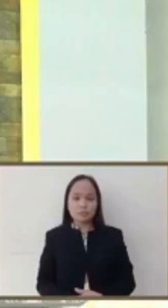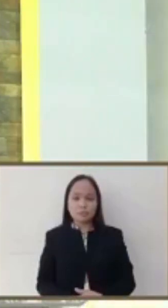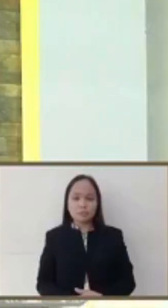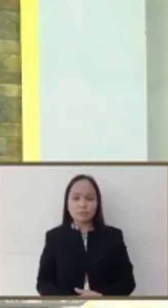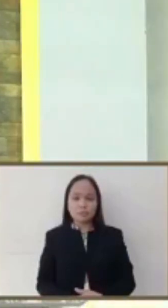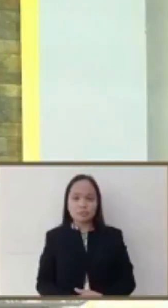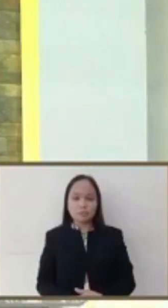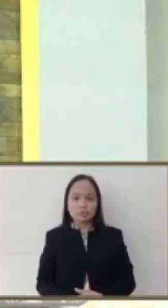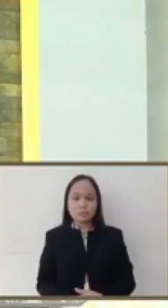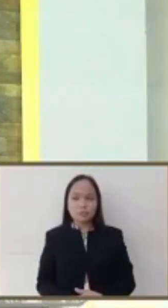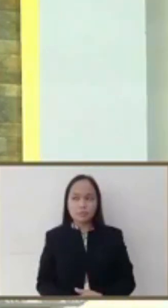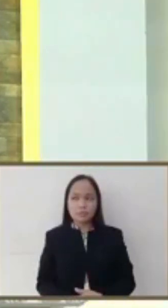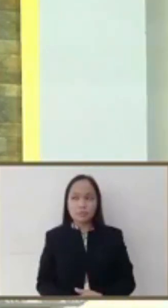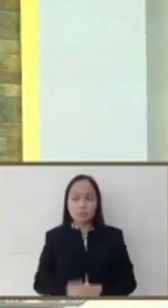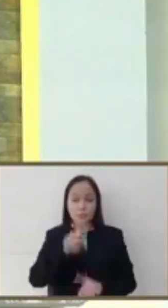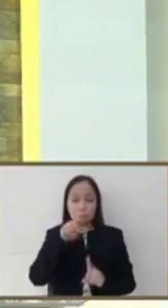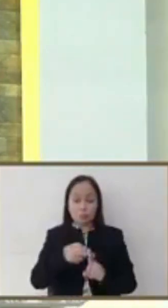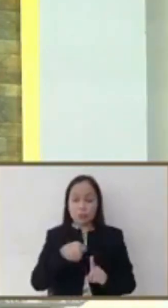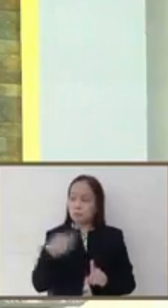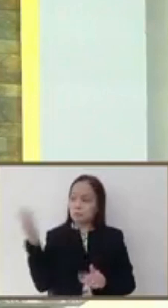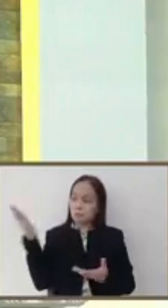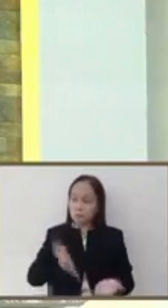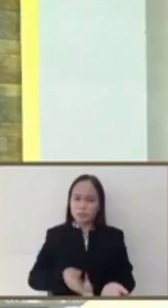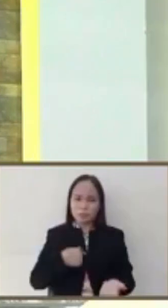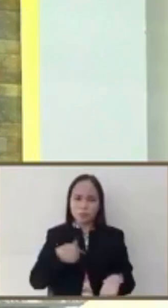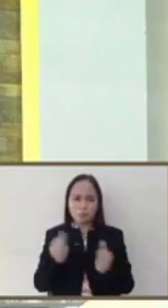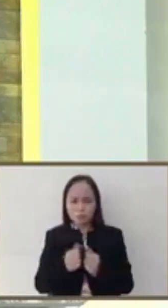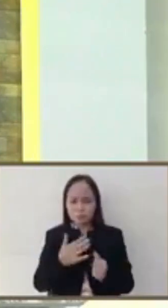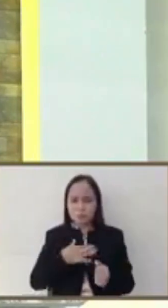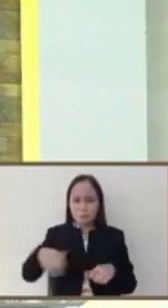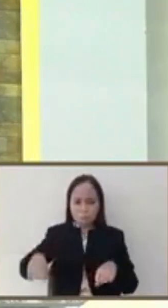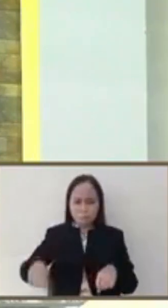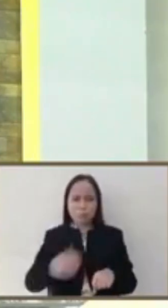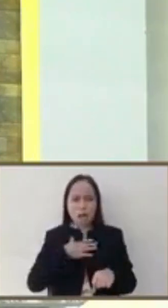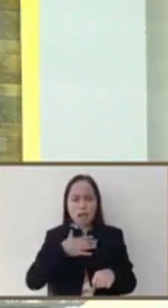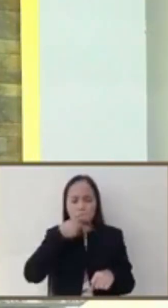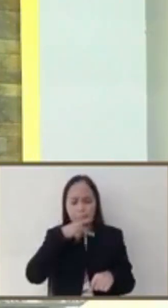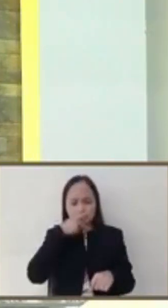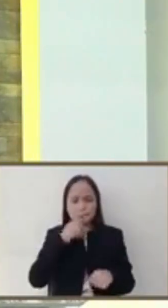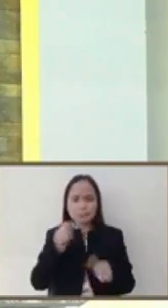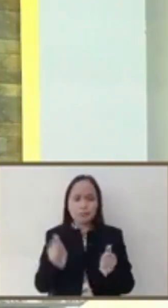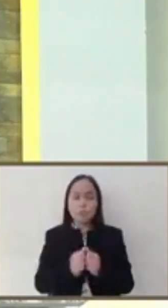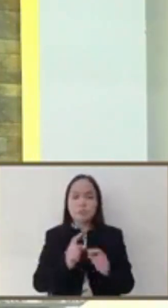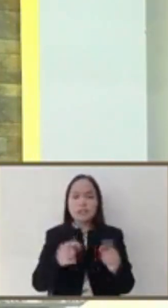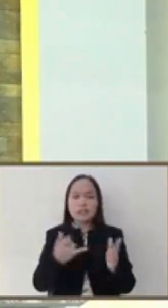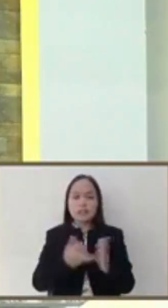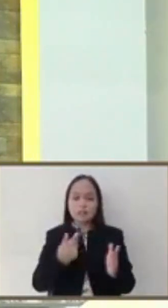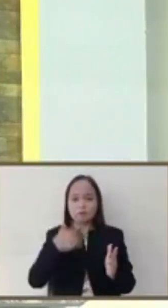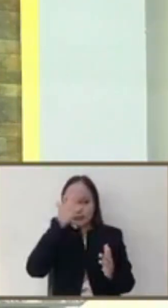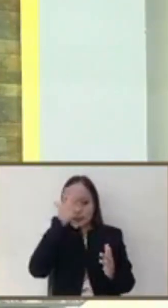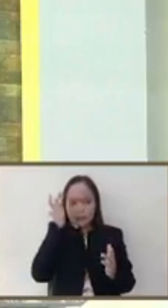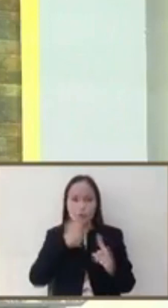Pagpunta ko rito, bit-bit ko yung aking anak, sasabihin nyo, kasama ko ang akin. Di baling napagod ako, pero alam ko, may kabuluhan ito sa aking anak.